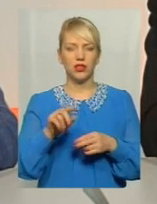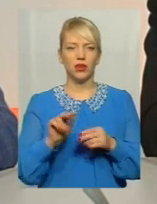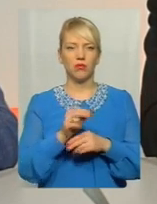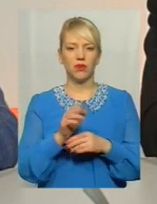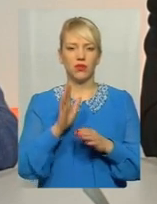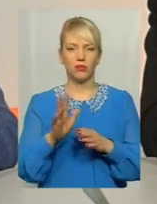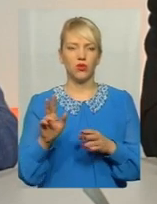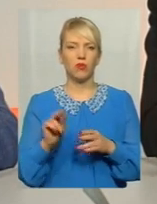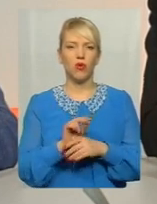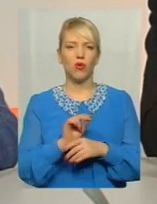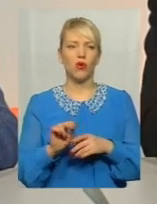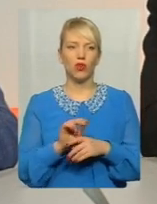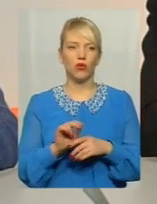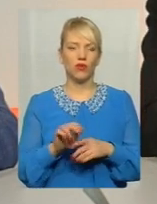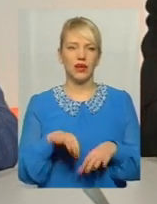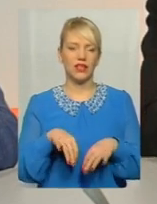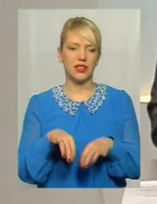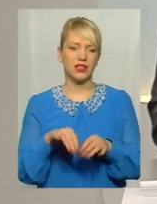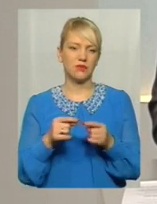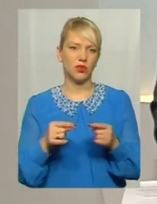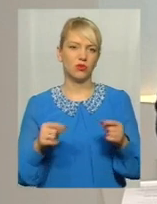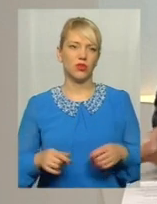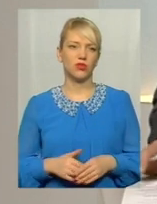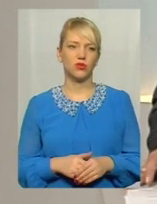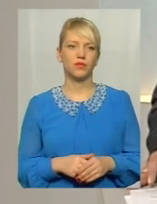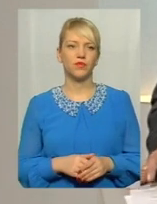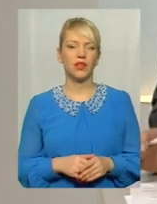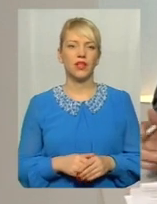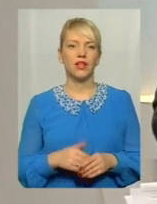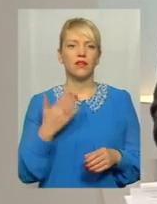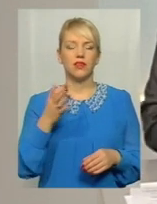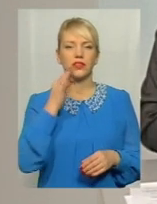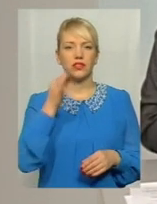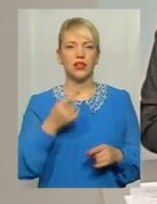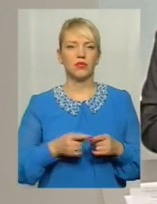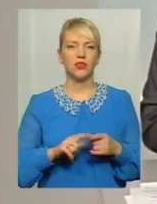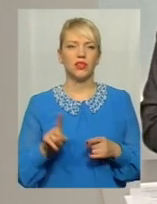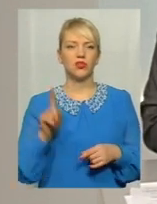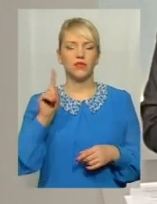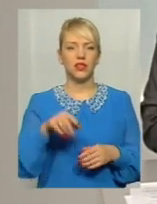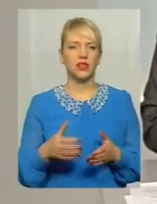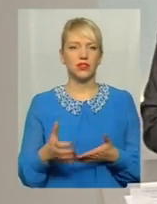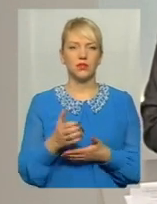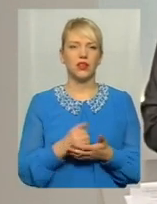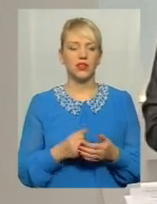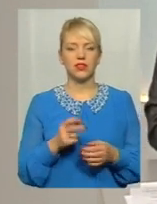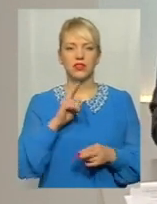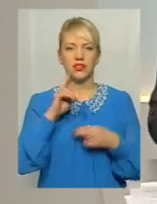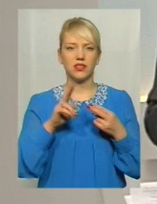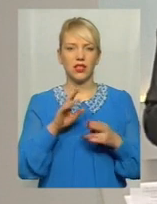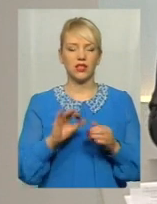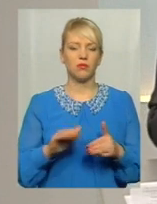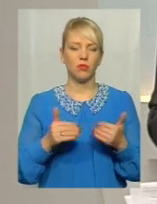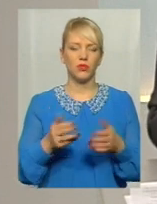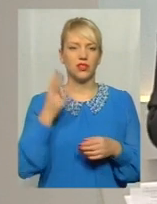коригувати, можливо, транспортну мережу. Ви сказали про те, що все ж таки збираєте скарги і пропозиції хмельничан.